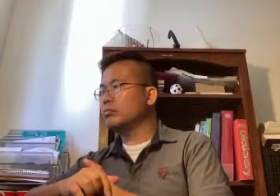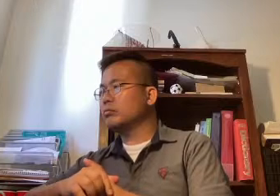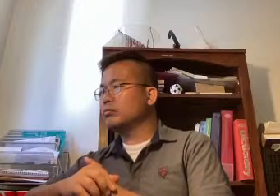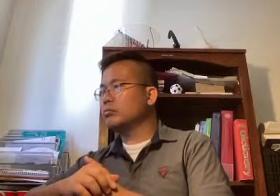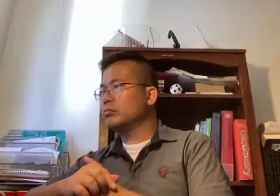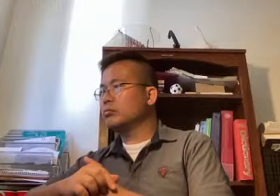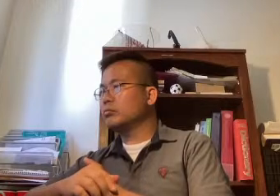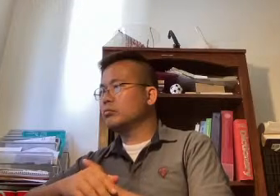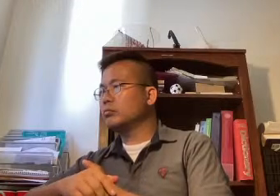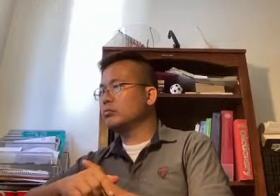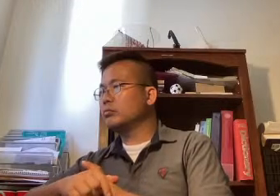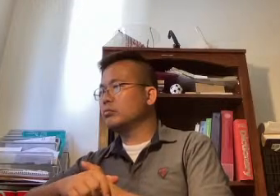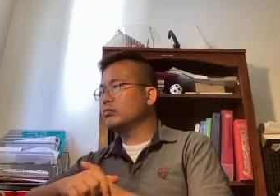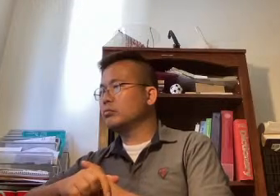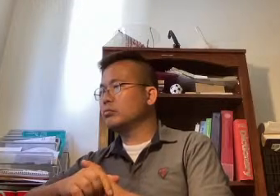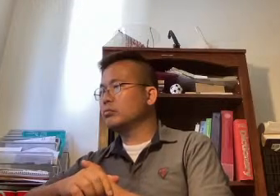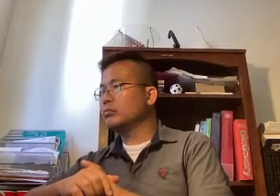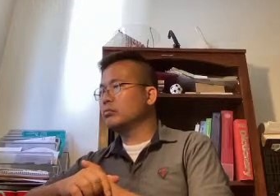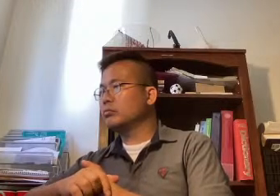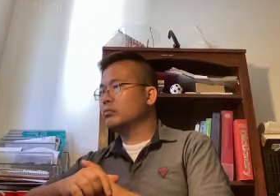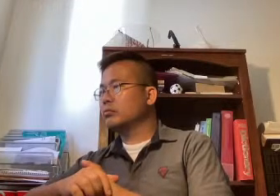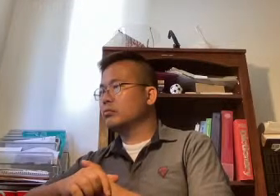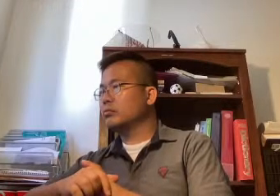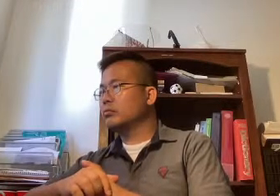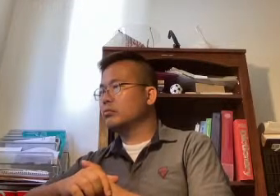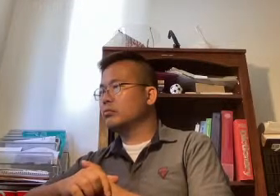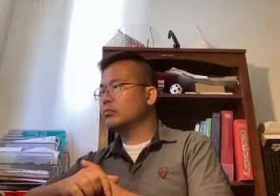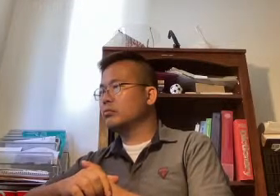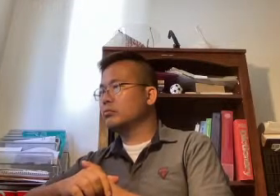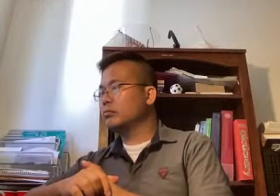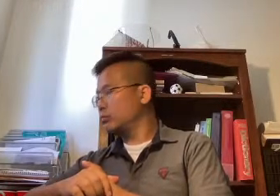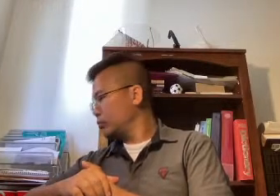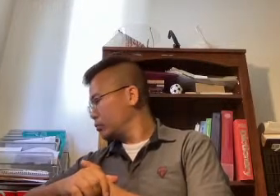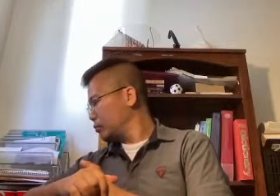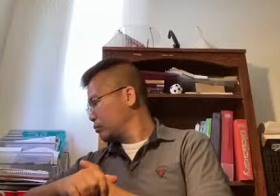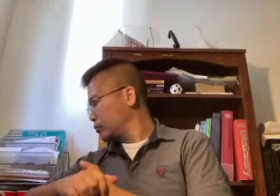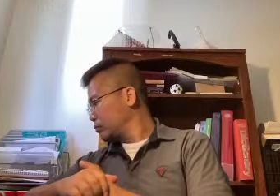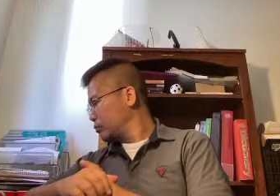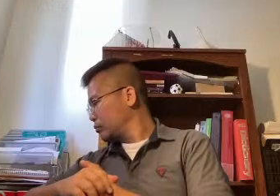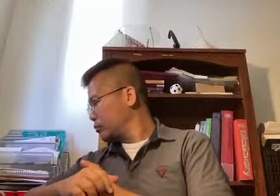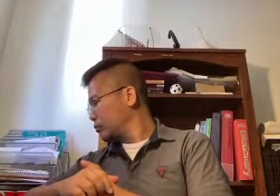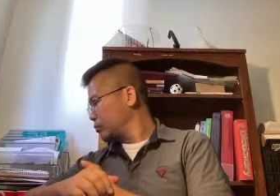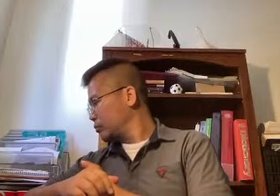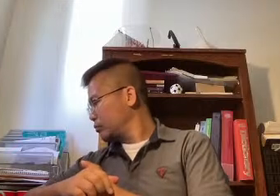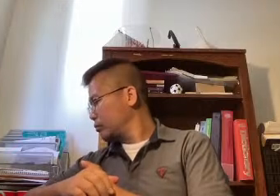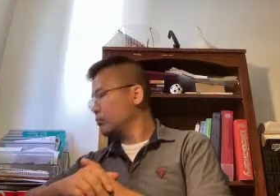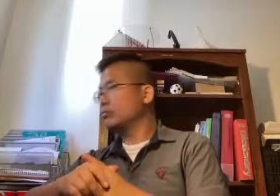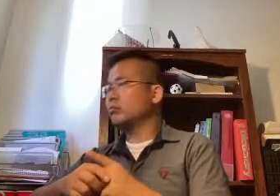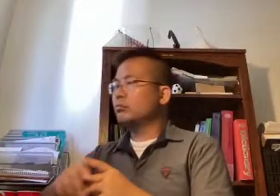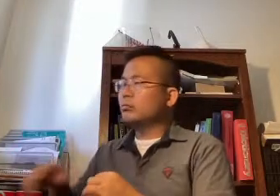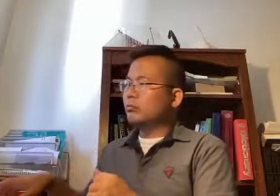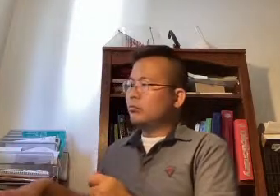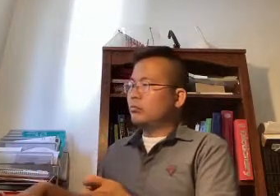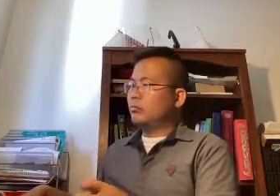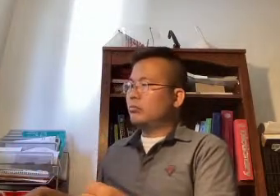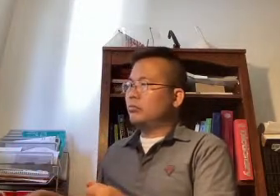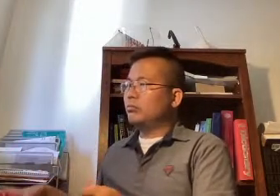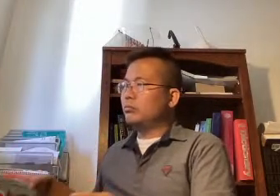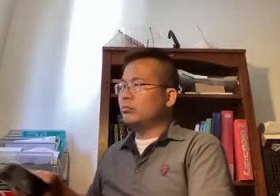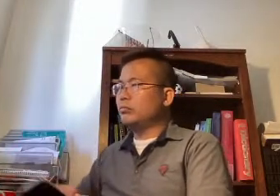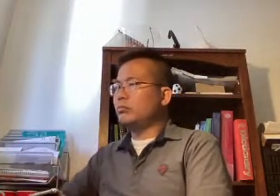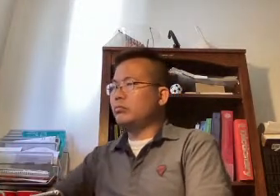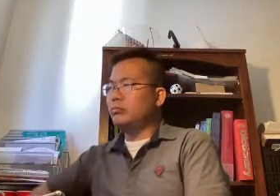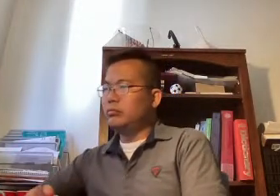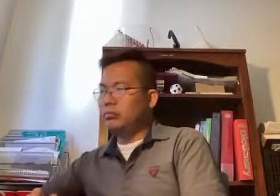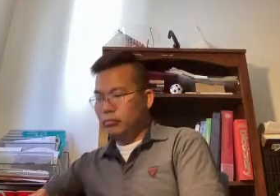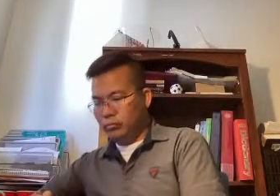vào để cái cho việc xem Hoài là Linh, quý vị sẽ để hiểu theo được một số hiểu biết của tôi. Rồi thì ngày 65.000 người đang xem mà đối với quý vị để mới cho có xem một là kinh quý vị sẽ hiểu được